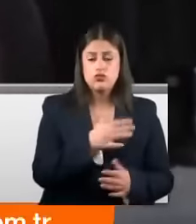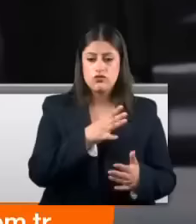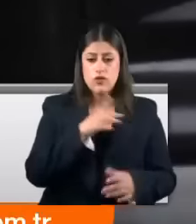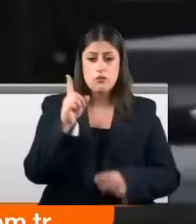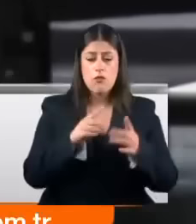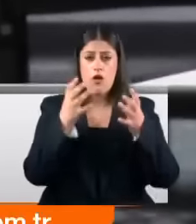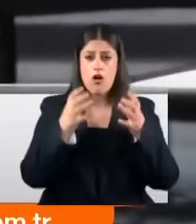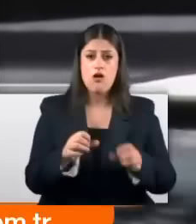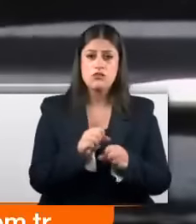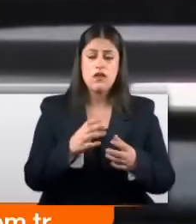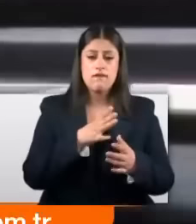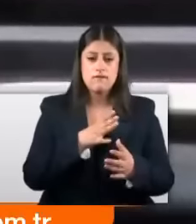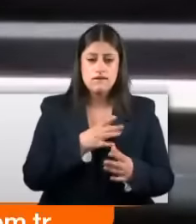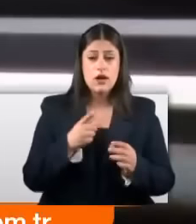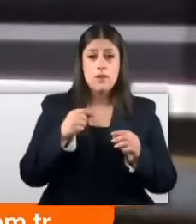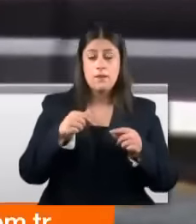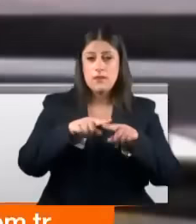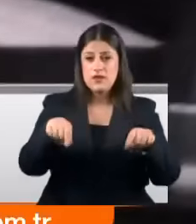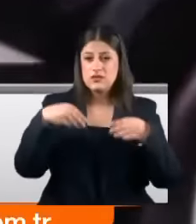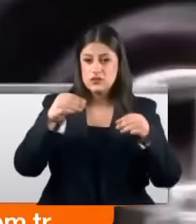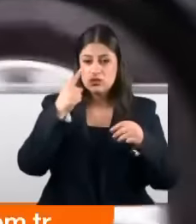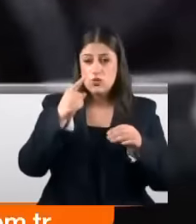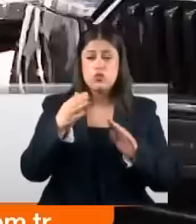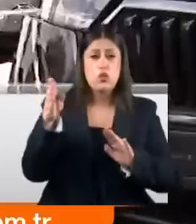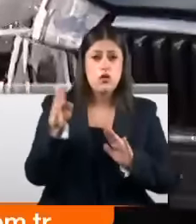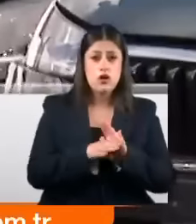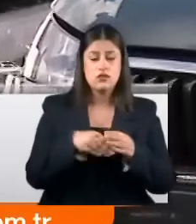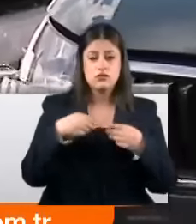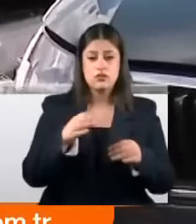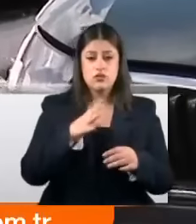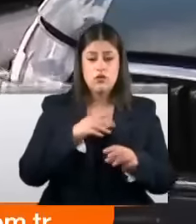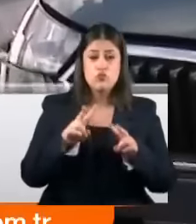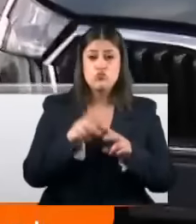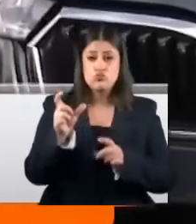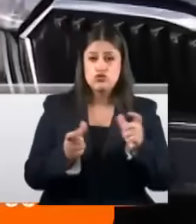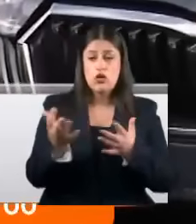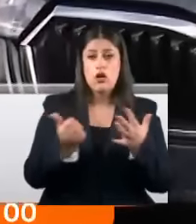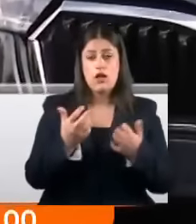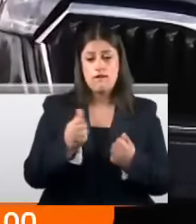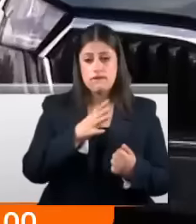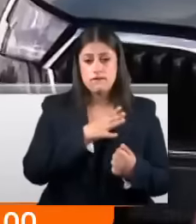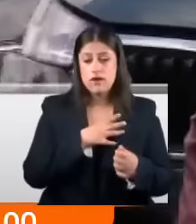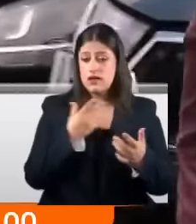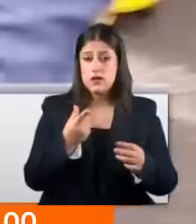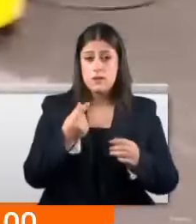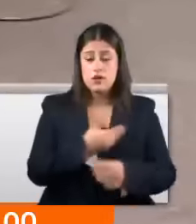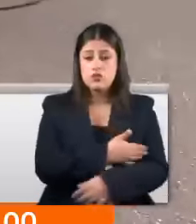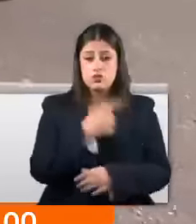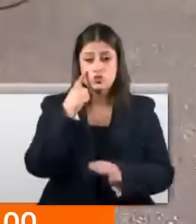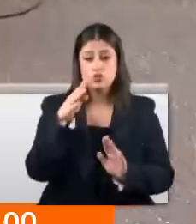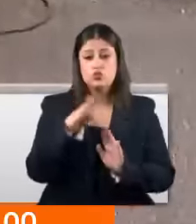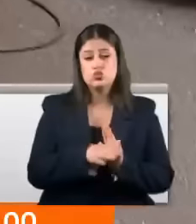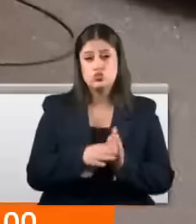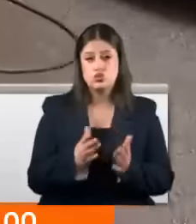araçlar piyasa değerinin çok altında satılıyor. Müşteriden de büyük talep görüyor. Sebebi ise fiyatlarının düşük olması. Bu görüntü